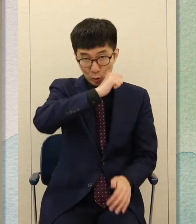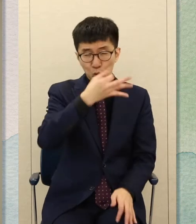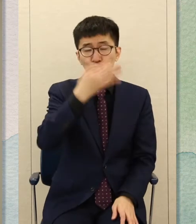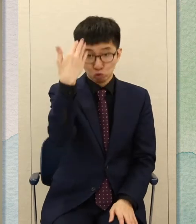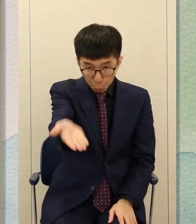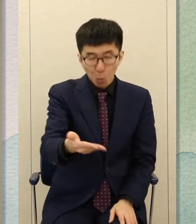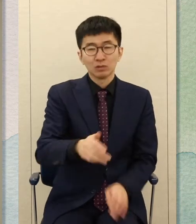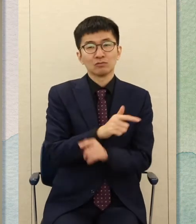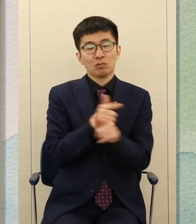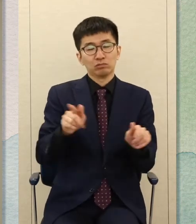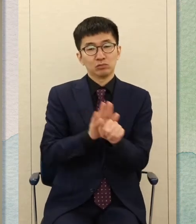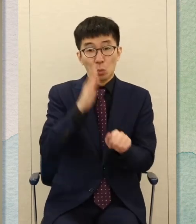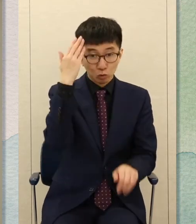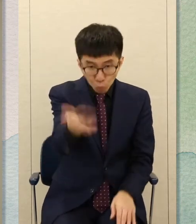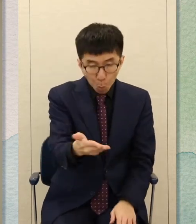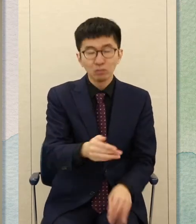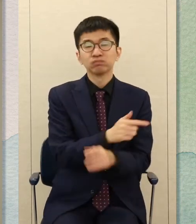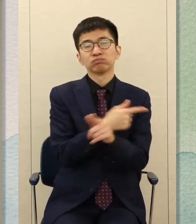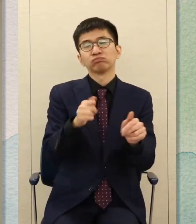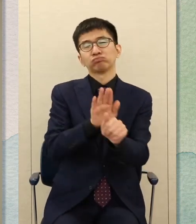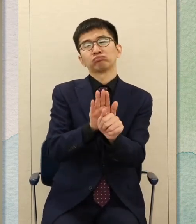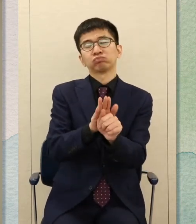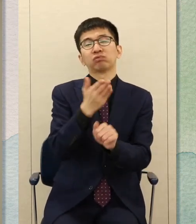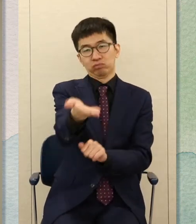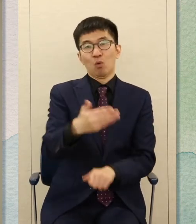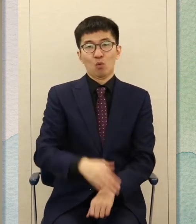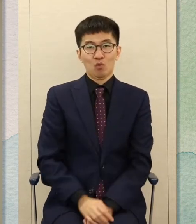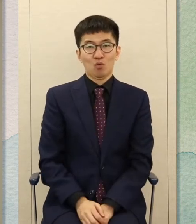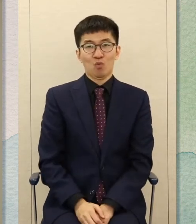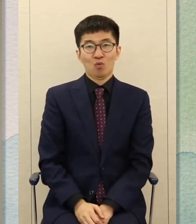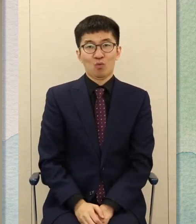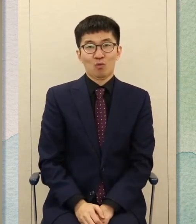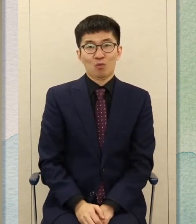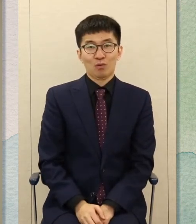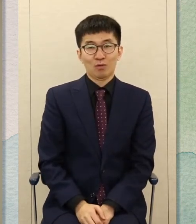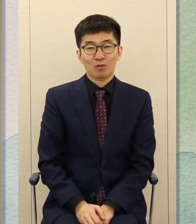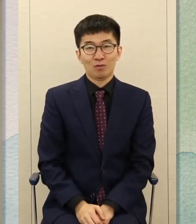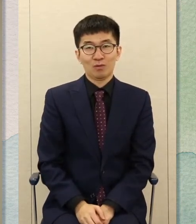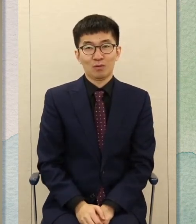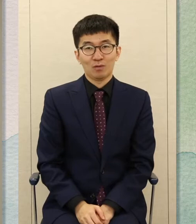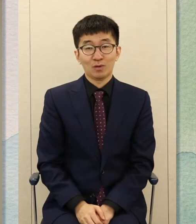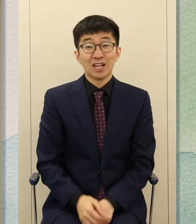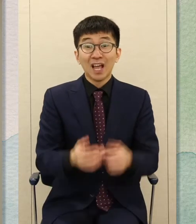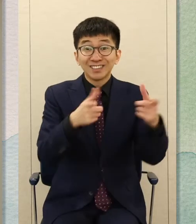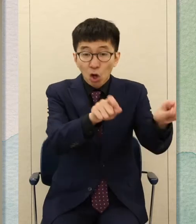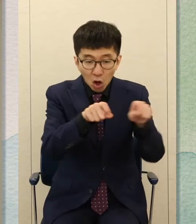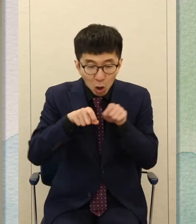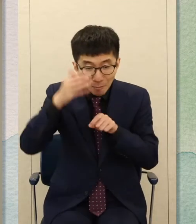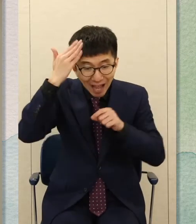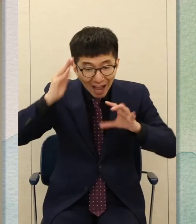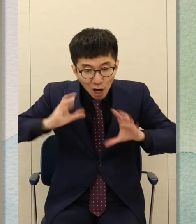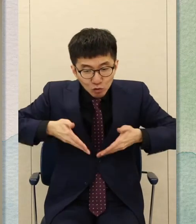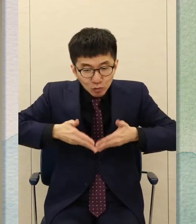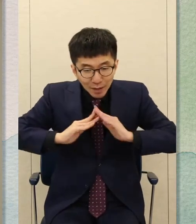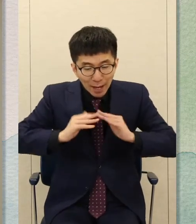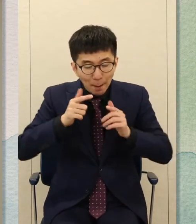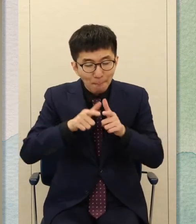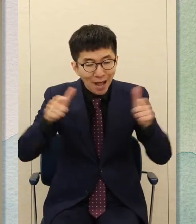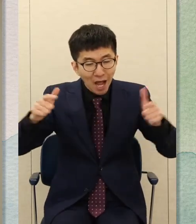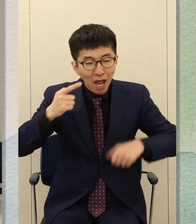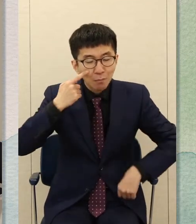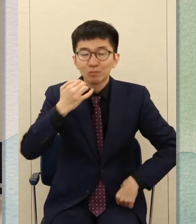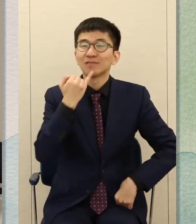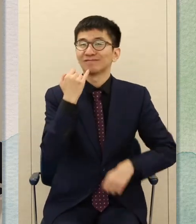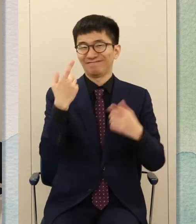책도 사주고 그다음에 토론할 수 있는 공간도 대여해주고, 예, 이런 일들을 하는 거죠. 그런 식으로 이제 활성화 할 수 있게 만드는